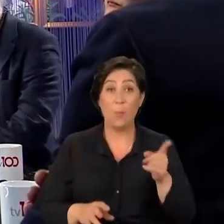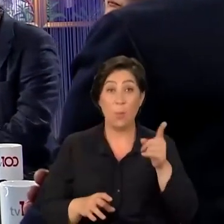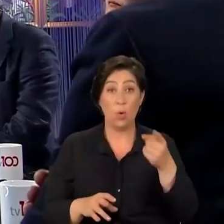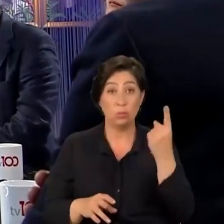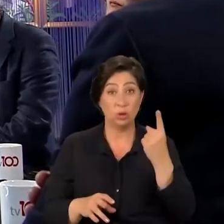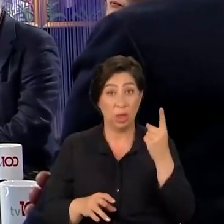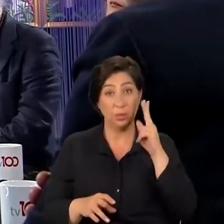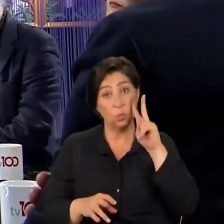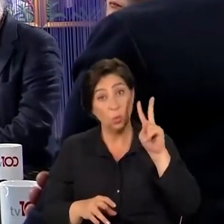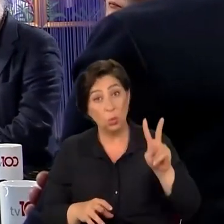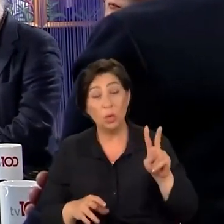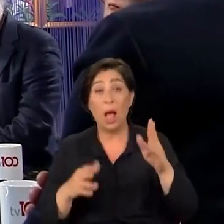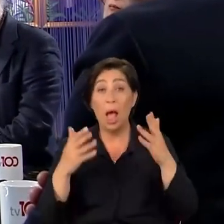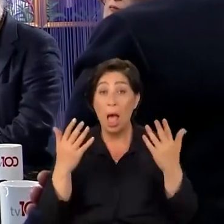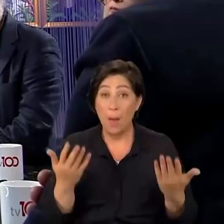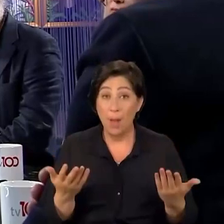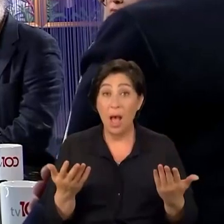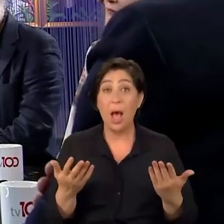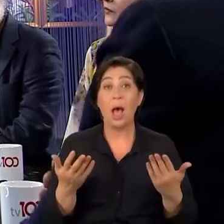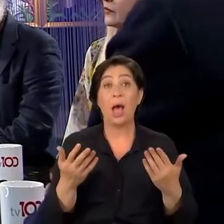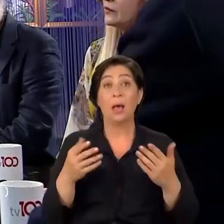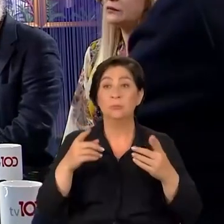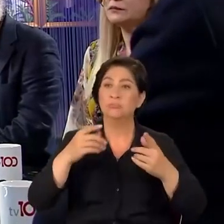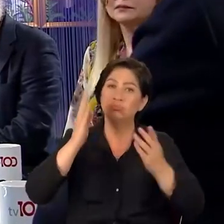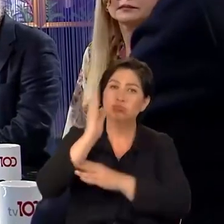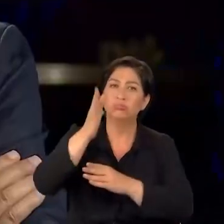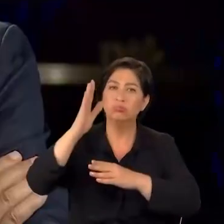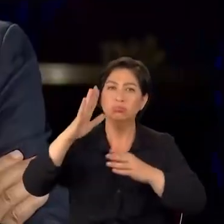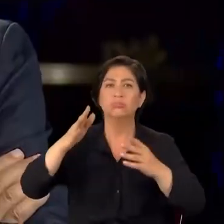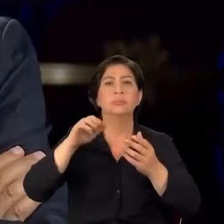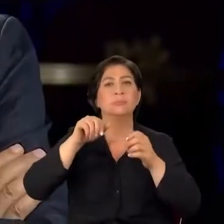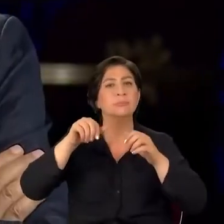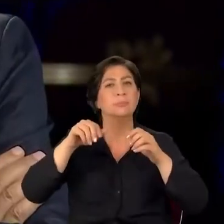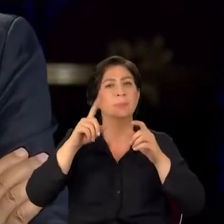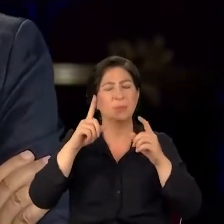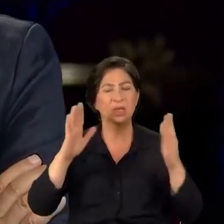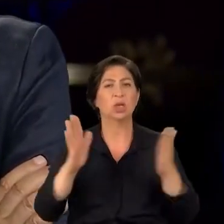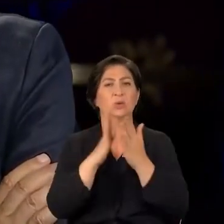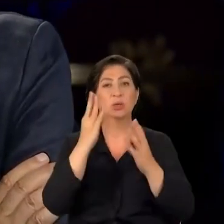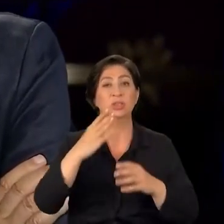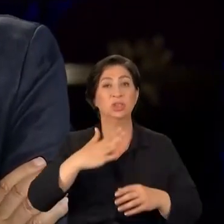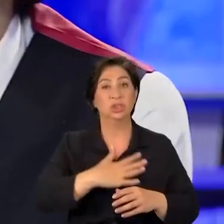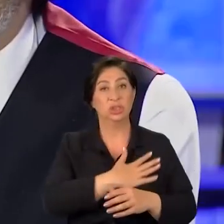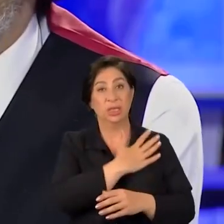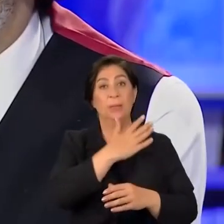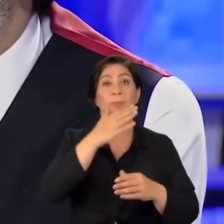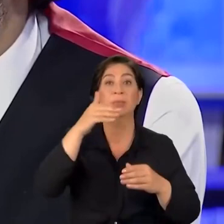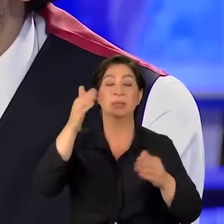bir şey öngörülüyordu. Fakat propagandanın bir tepkimesi olarak CHP'li